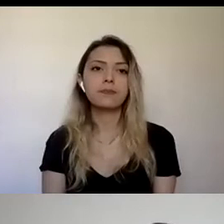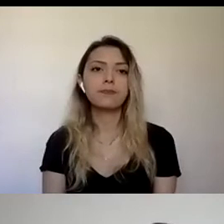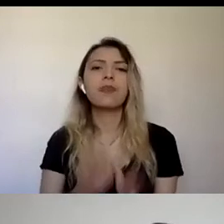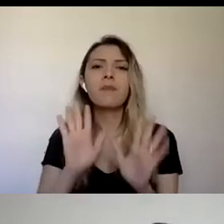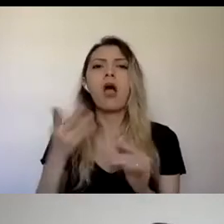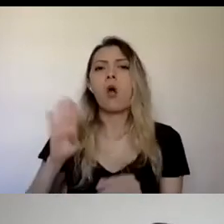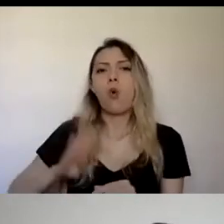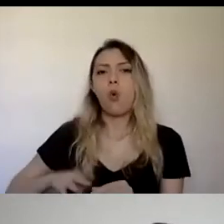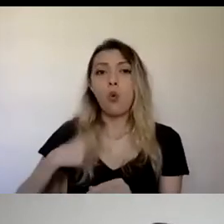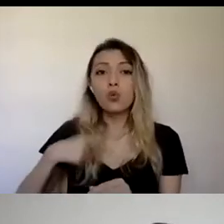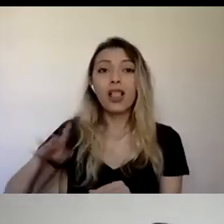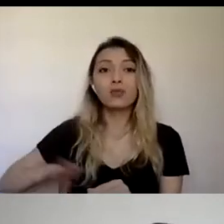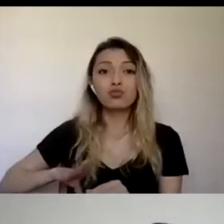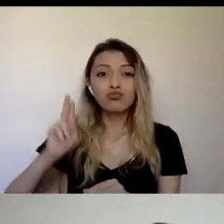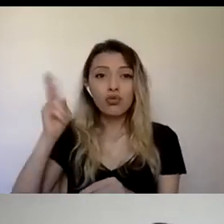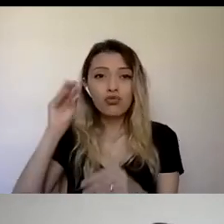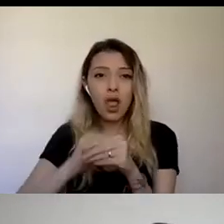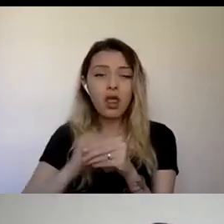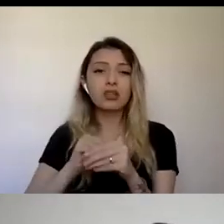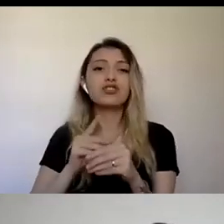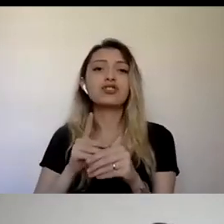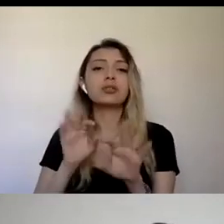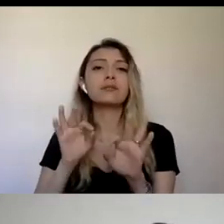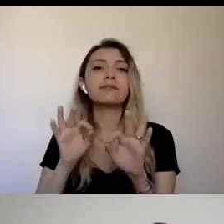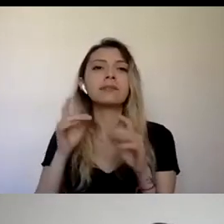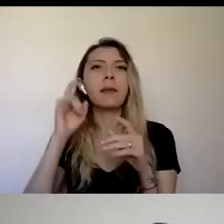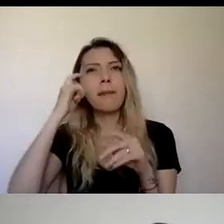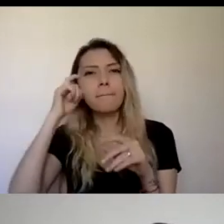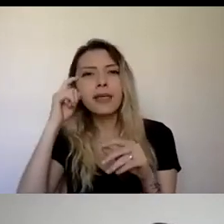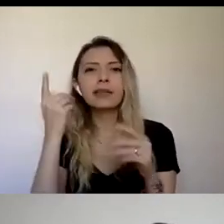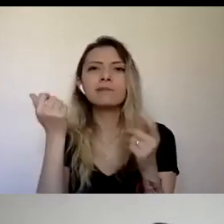ilgili veri tabanlarına yani genel bir veri tabanı yok.